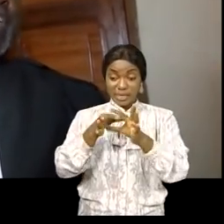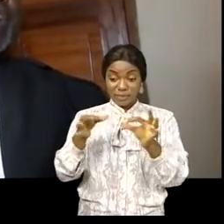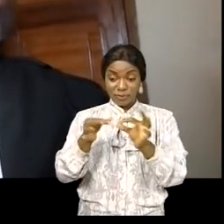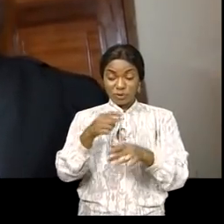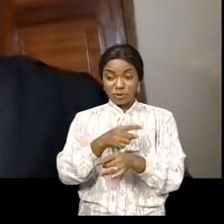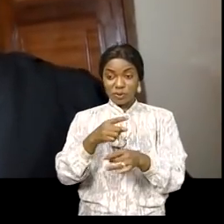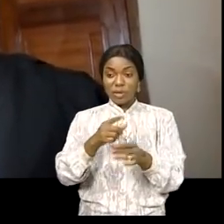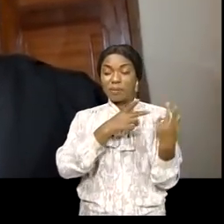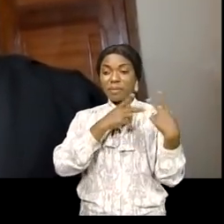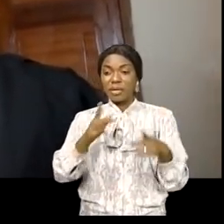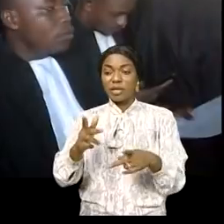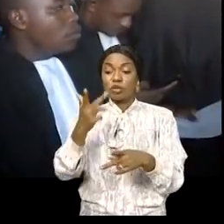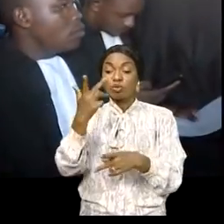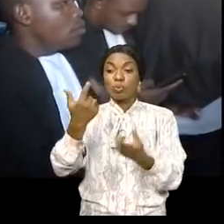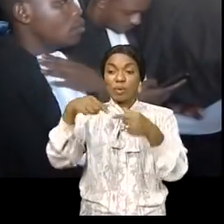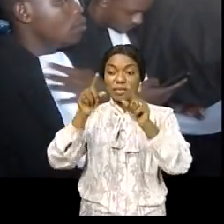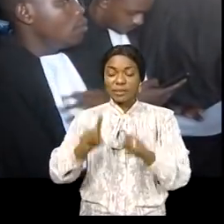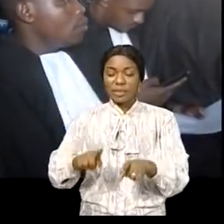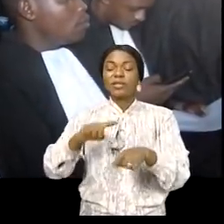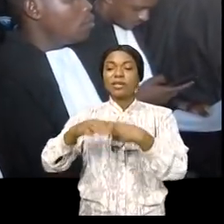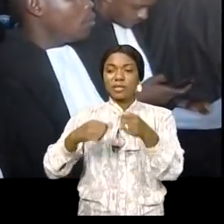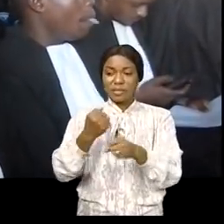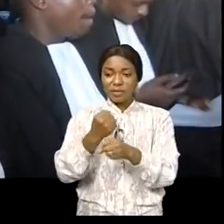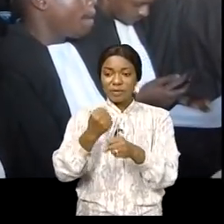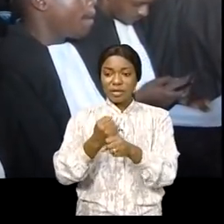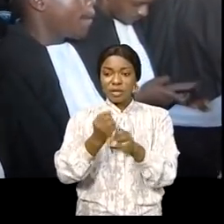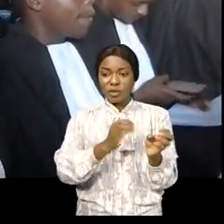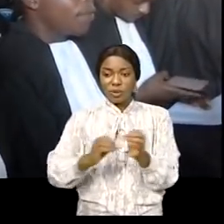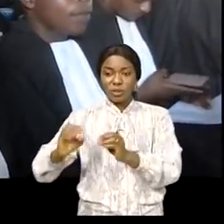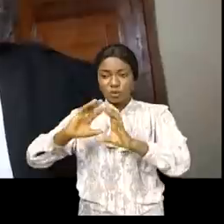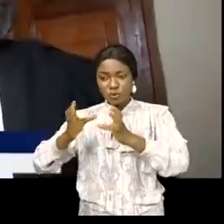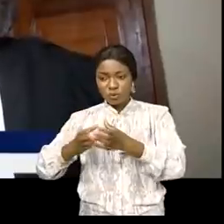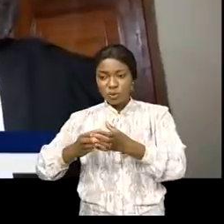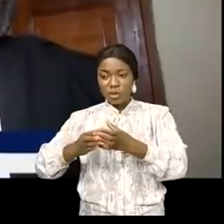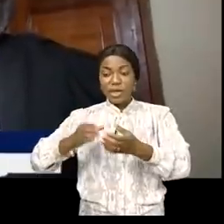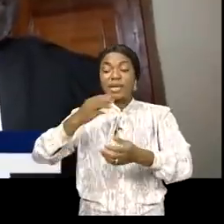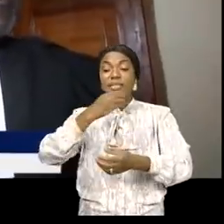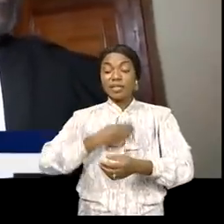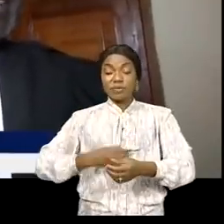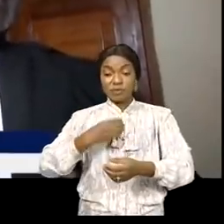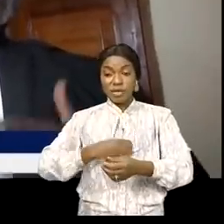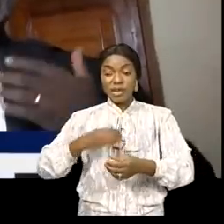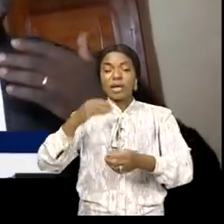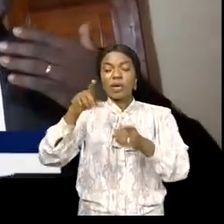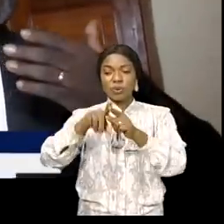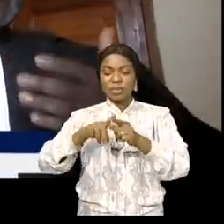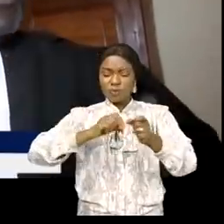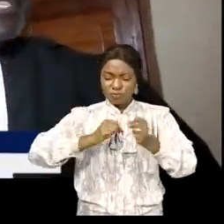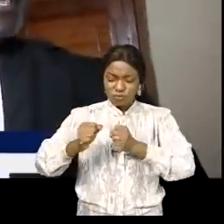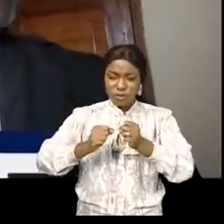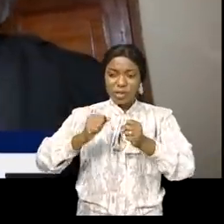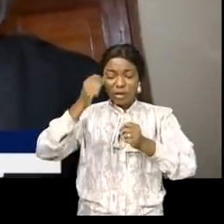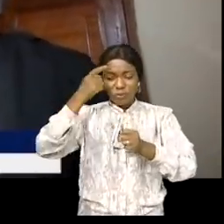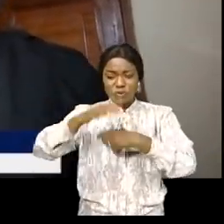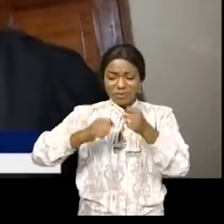je vais, avec le concours des différents membres du Conseil de l'Ordre et de tous les avocats de mon barreau, à me battre pour